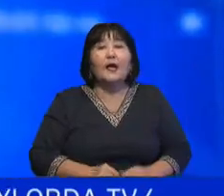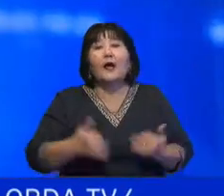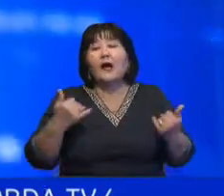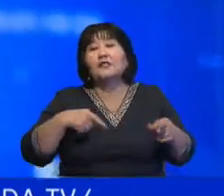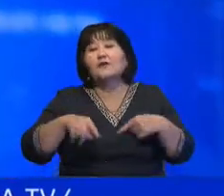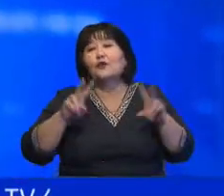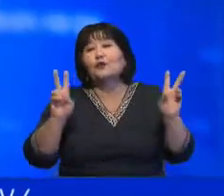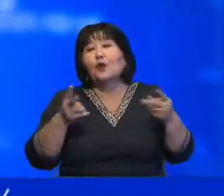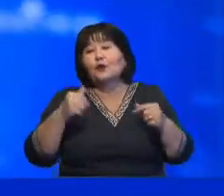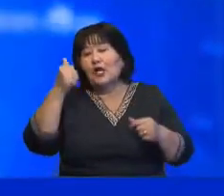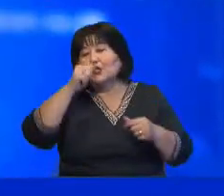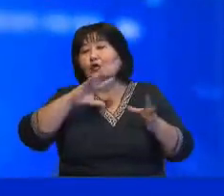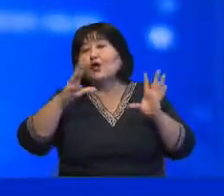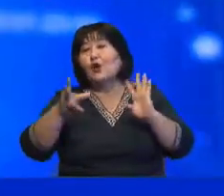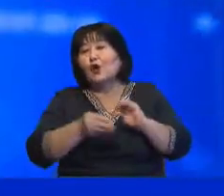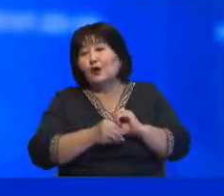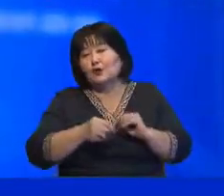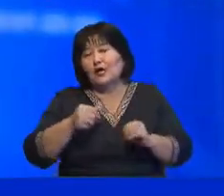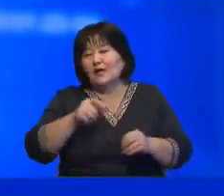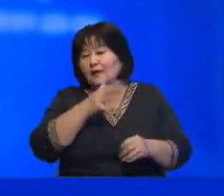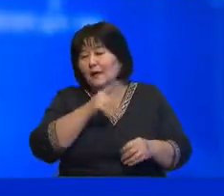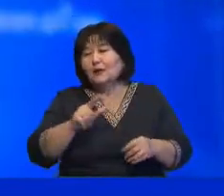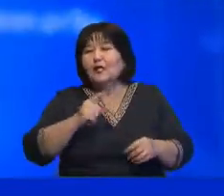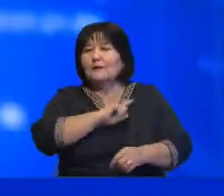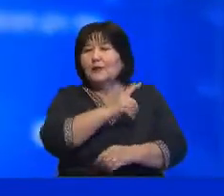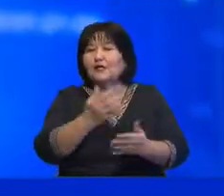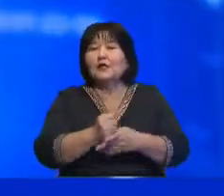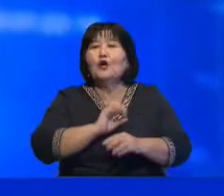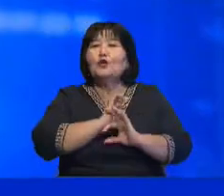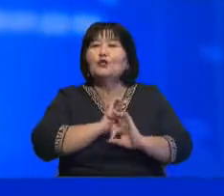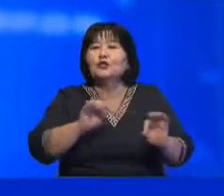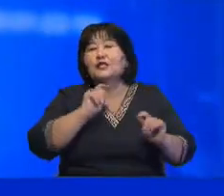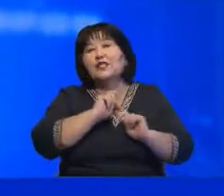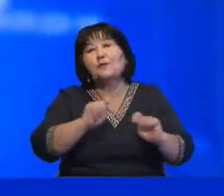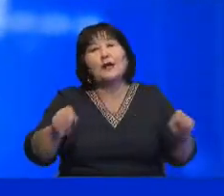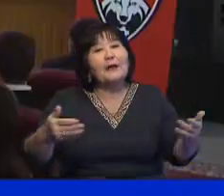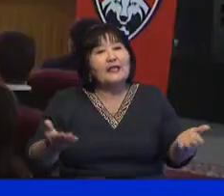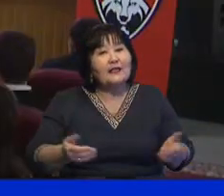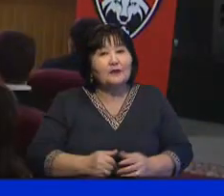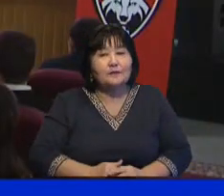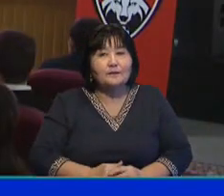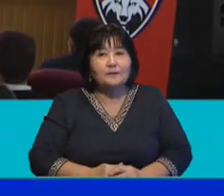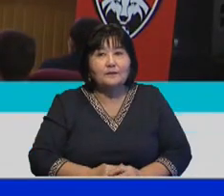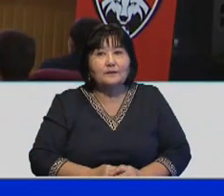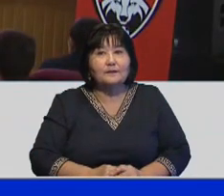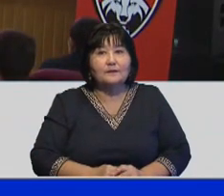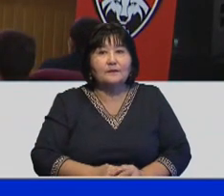Қазір футбол клубы жылды қорытындылады. Маусым бойынша мықтыларды анықтап, үздіктерді марапаттады.